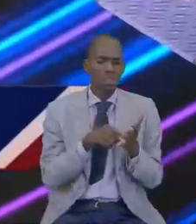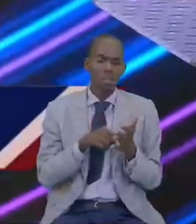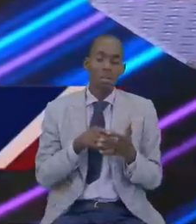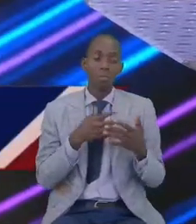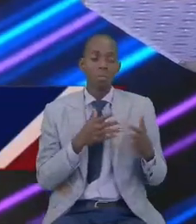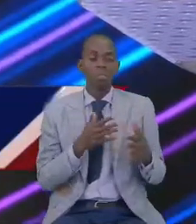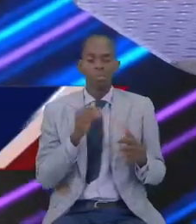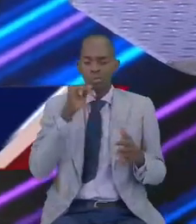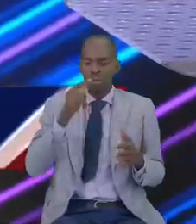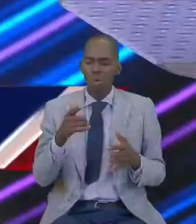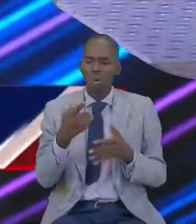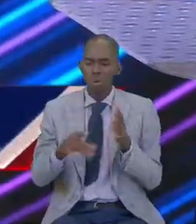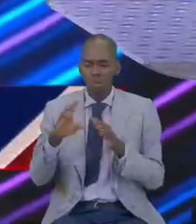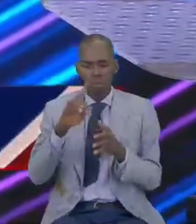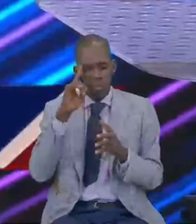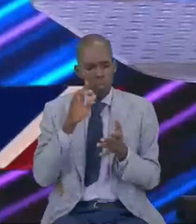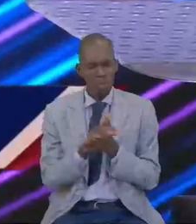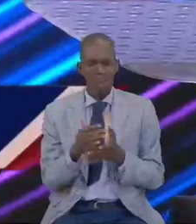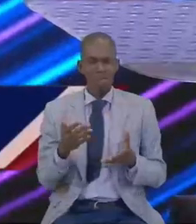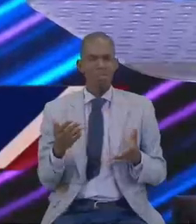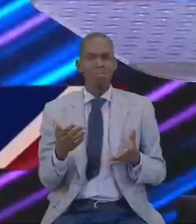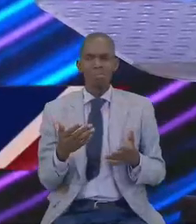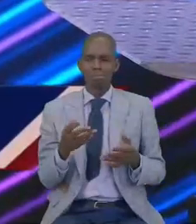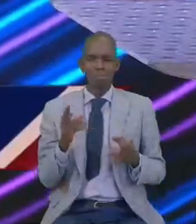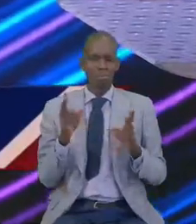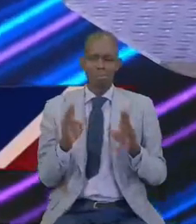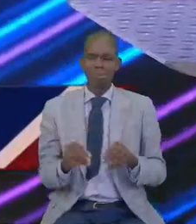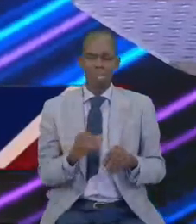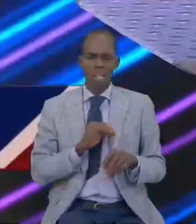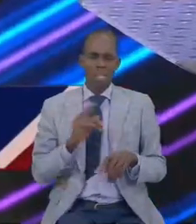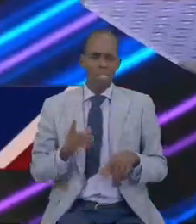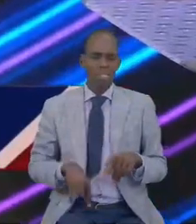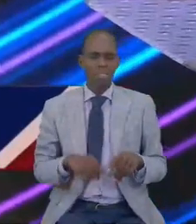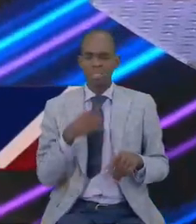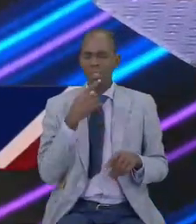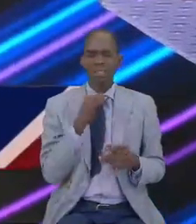réalité, par expérience, si je dis que je crois à la sainteté,